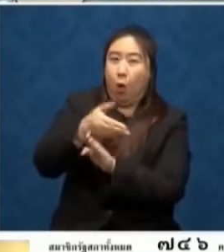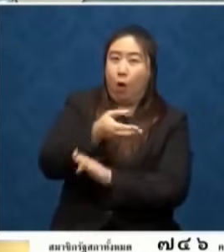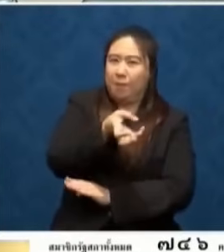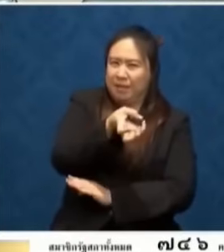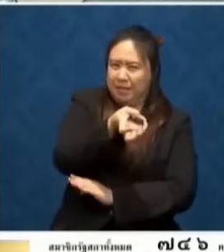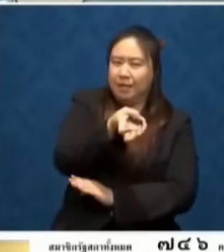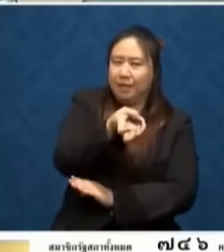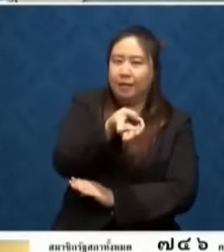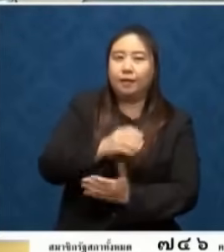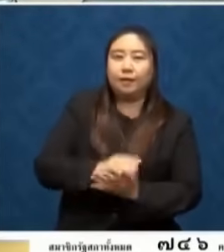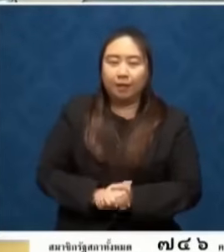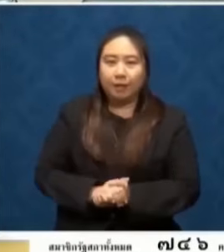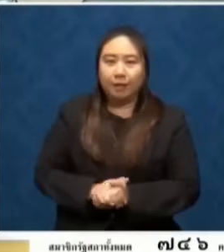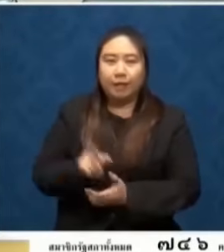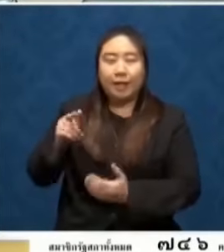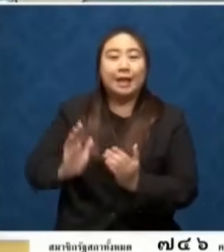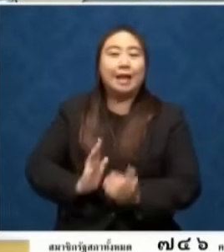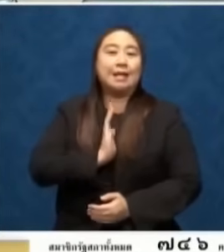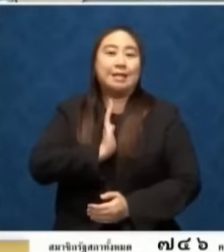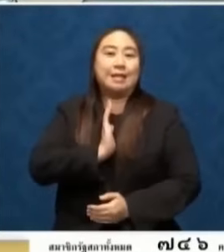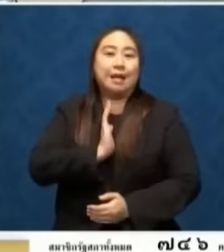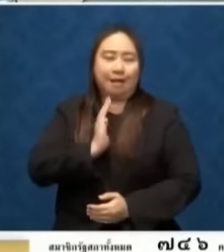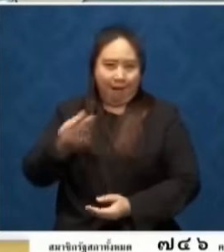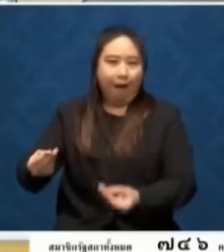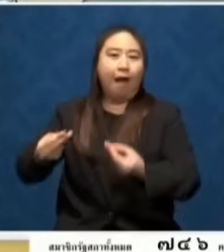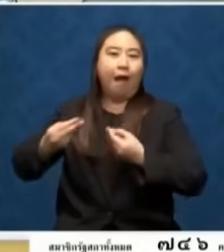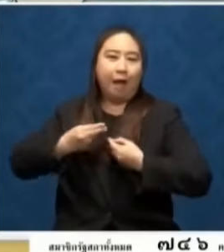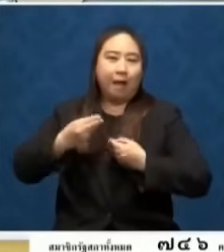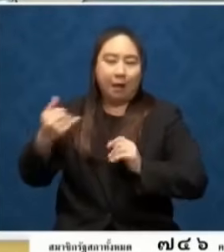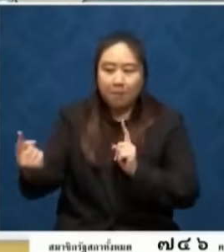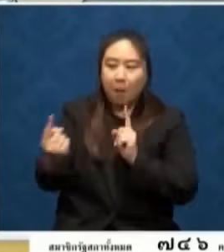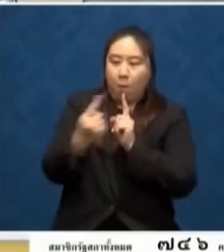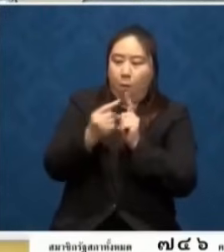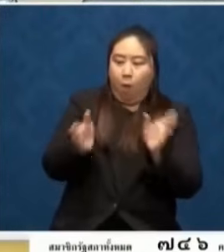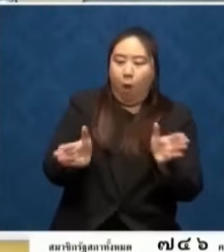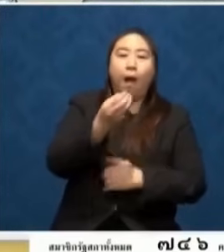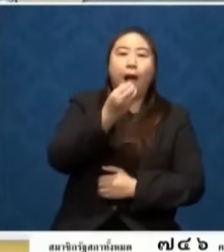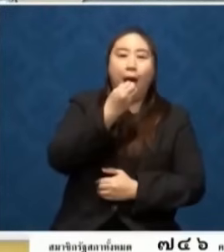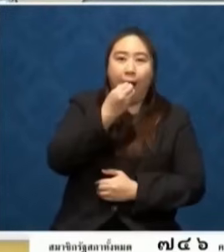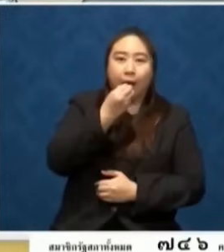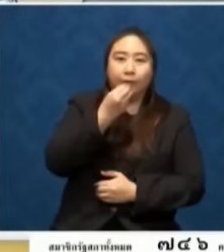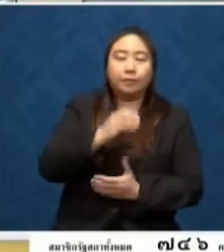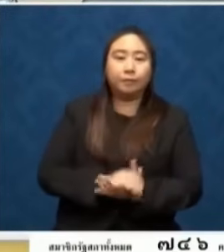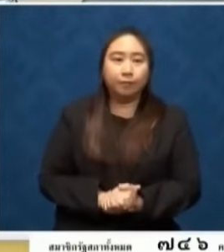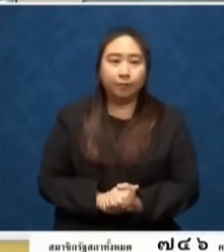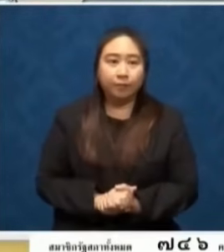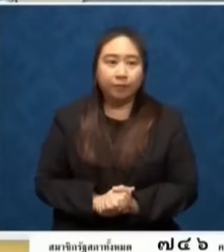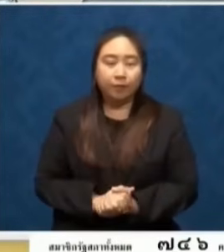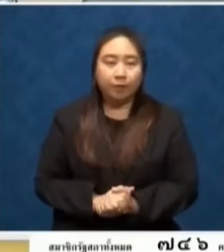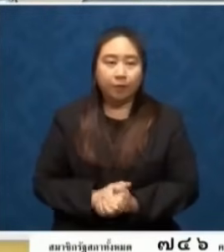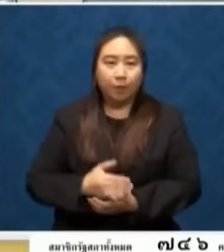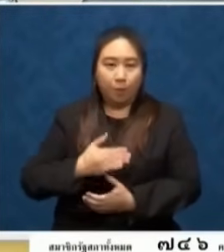ให้เกียรติไปเยี่ยมที่ห้องอาหารผมรู้จักคุณทองมา